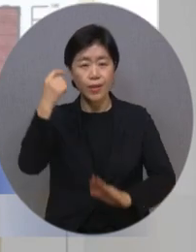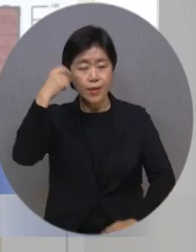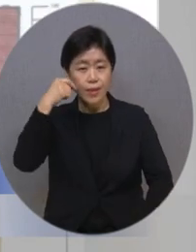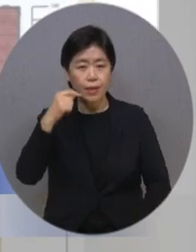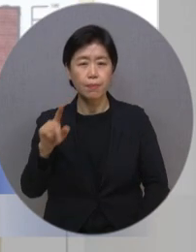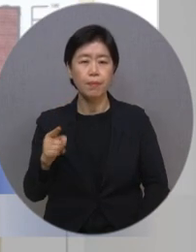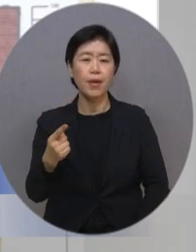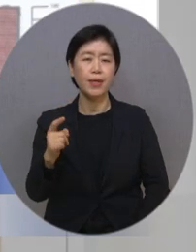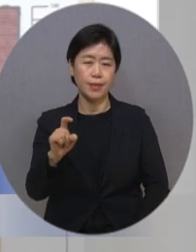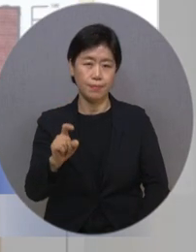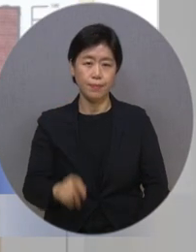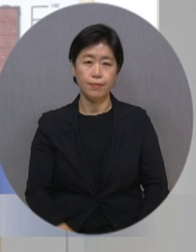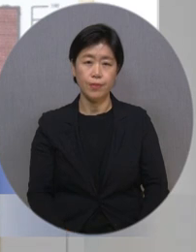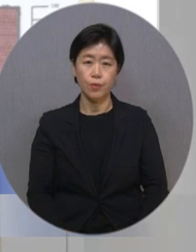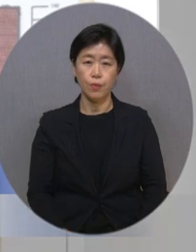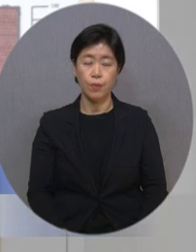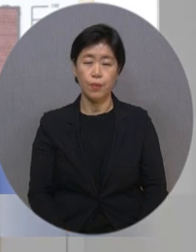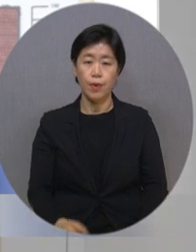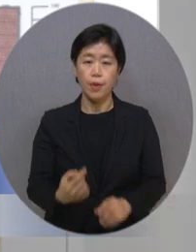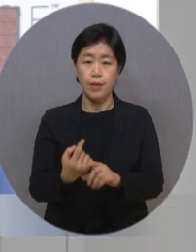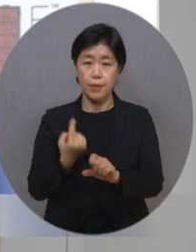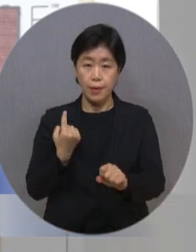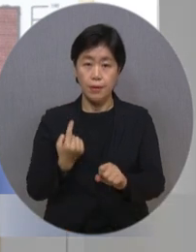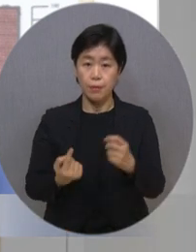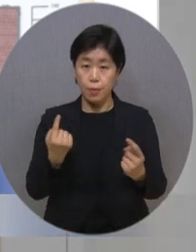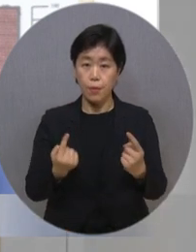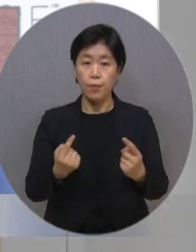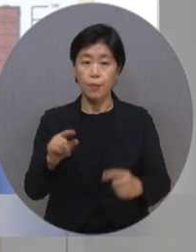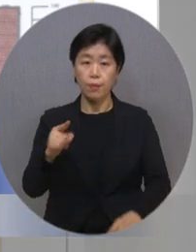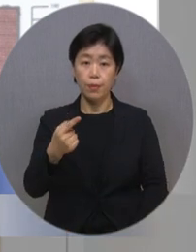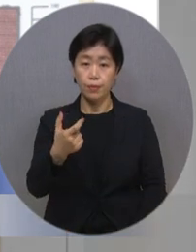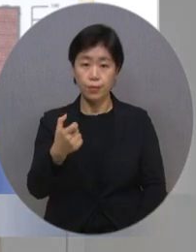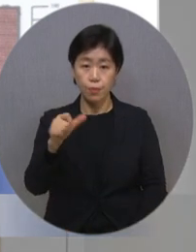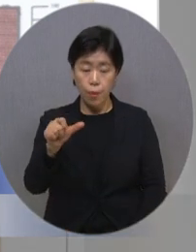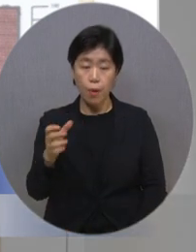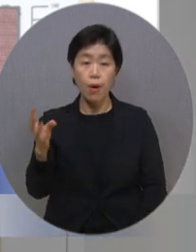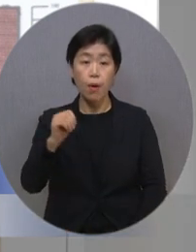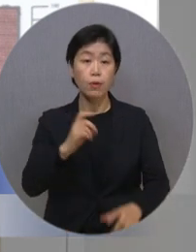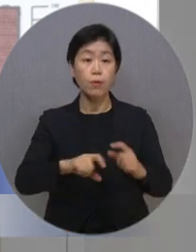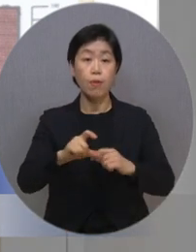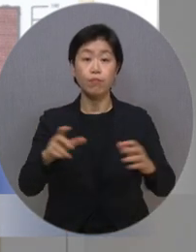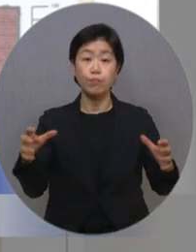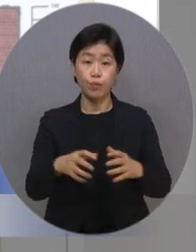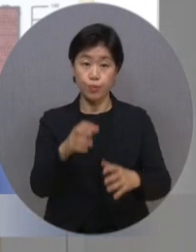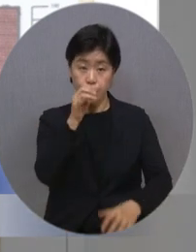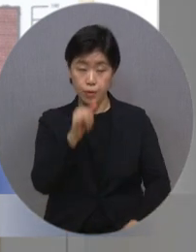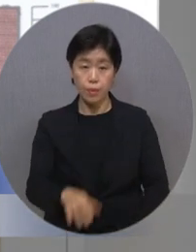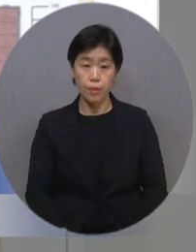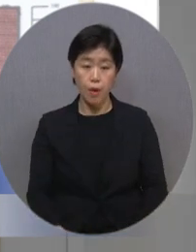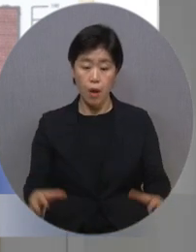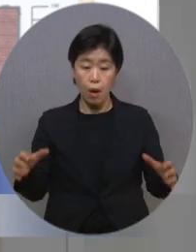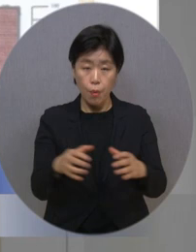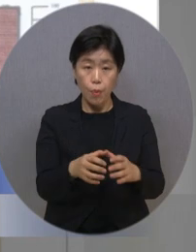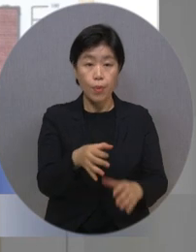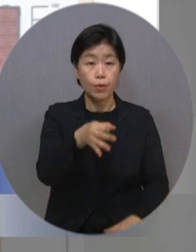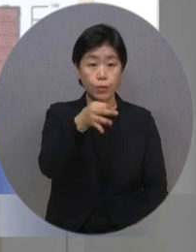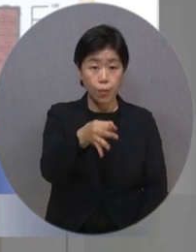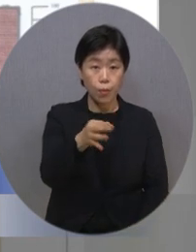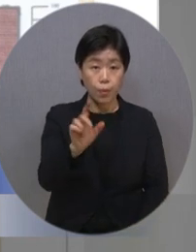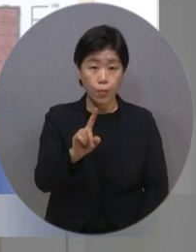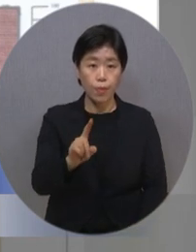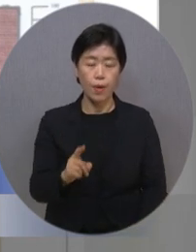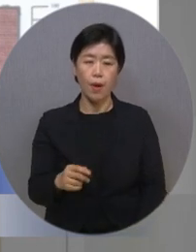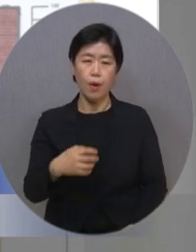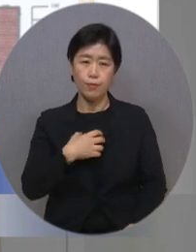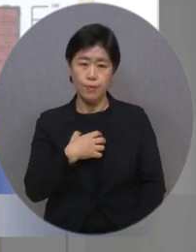전년대비 165억원이 증가했다고 밝혔습니다 캠페인을 통해서 모인 성금은 지역사회 안전지원과